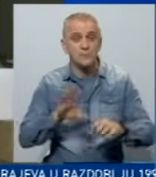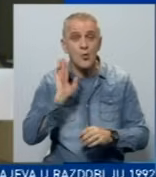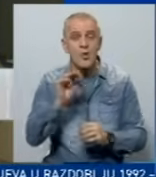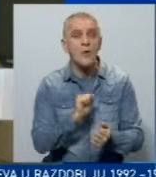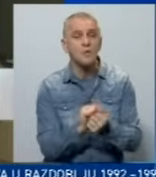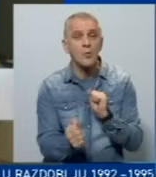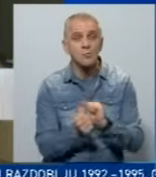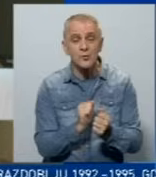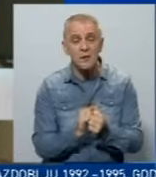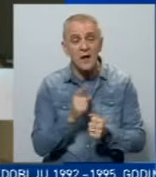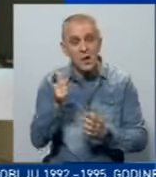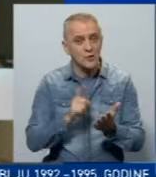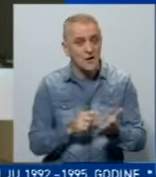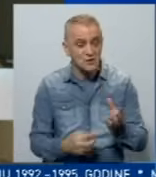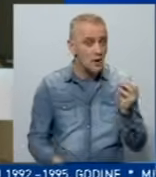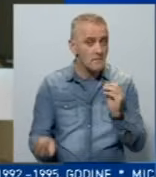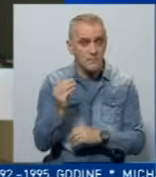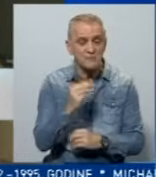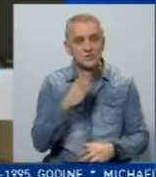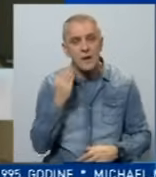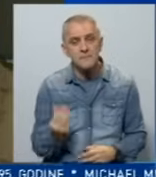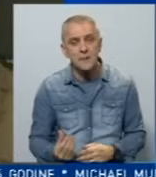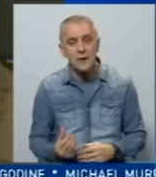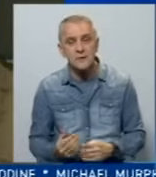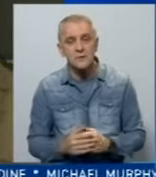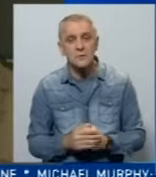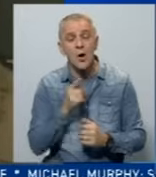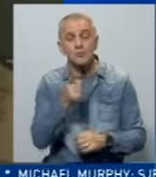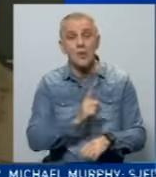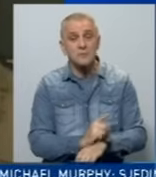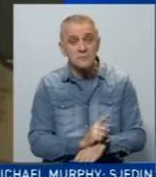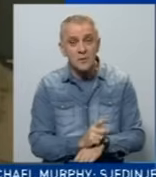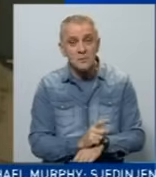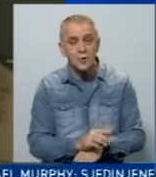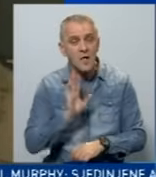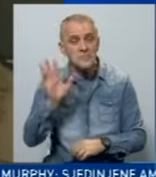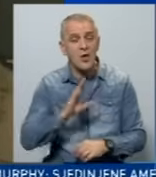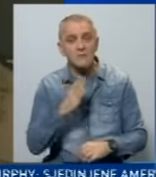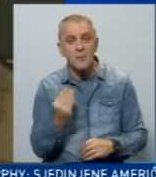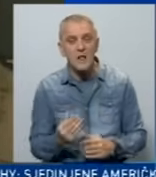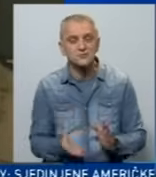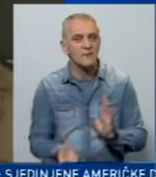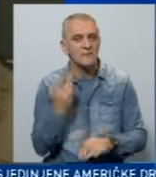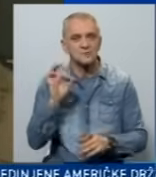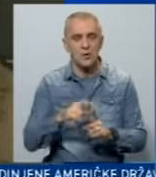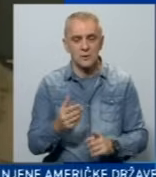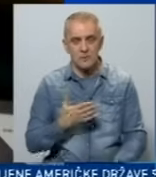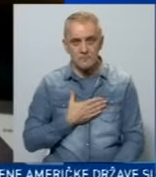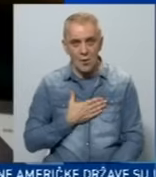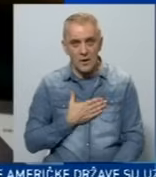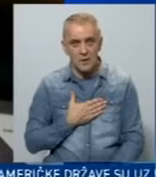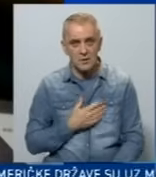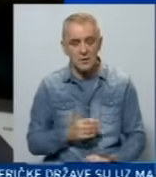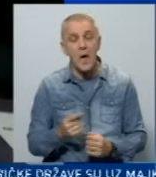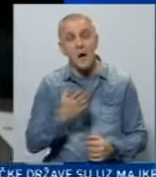borbi da oni recimo traže povećanje plata, a već u tom trenutku su njihove plate veće od moje, a od